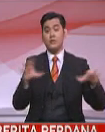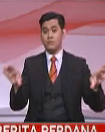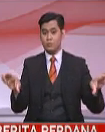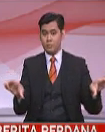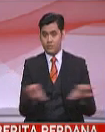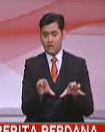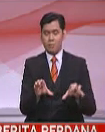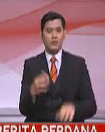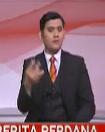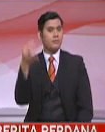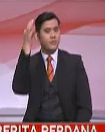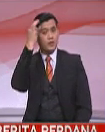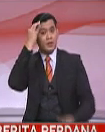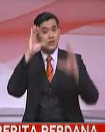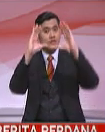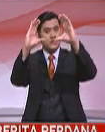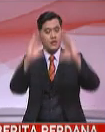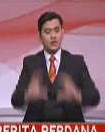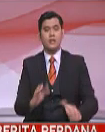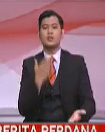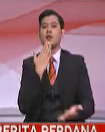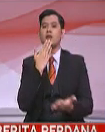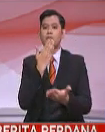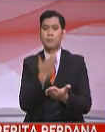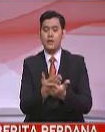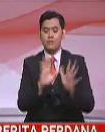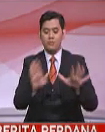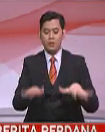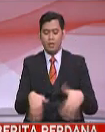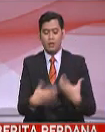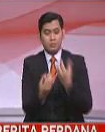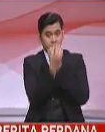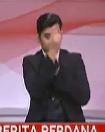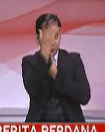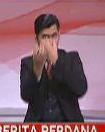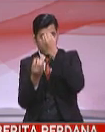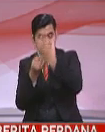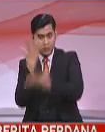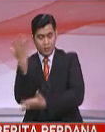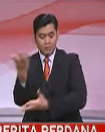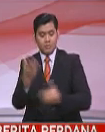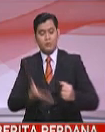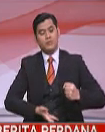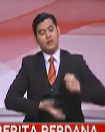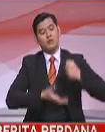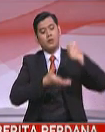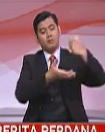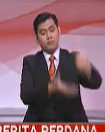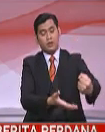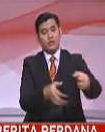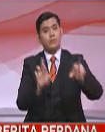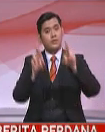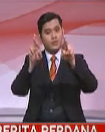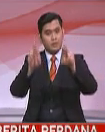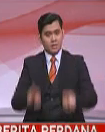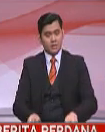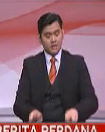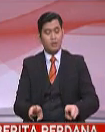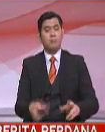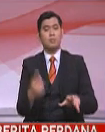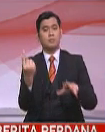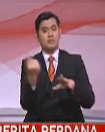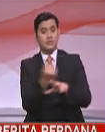dalam memikirkan kaedah terbaik untuk memaklumkan notifikasi penyampaian bantuan kepada penerima bantuan melalui telefon bimbit dengan